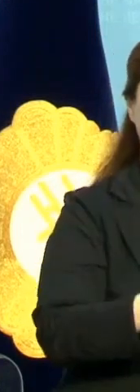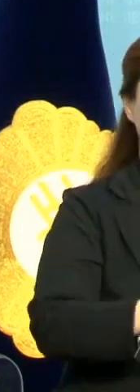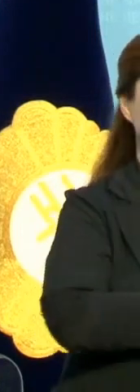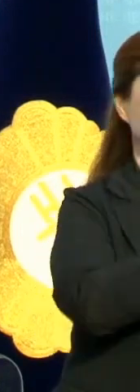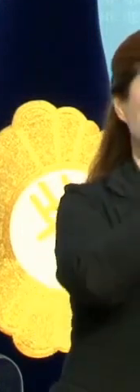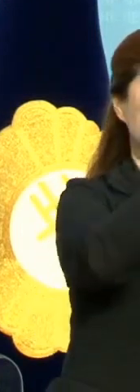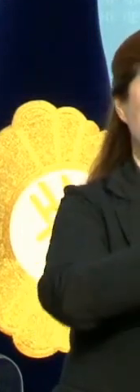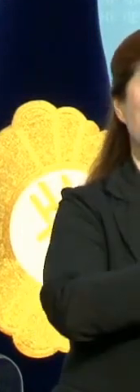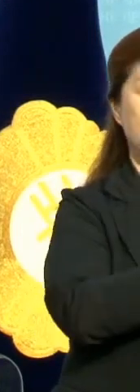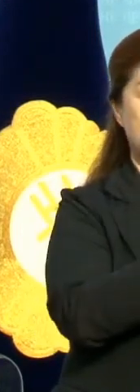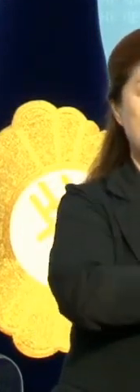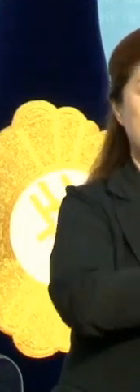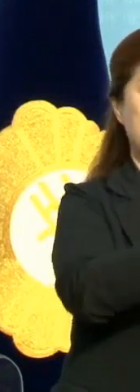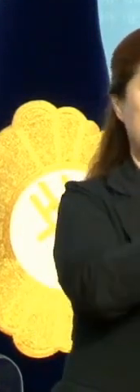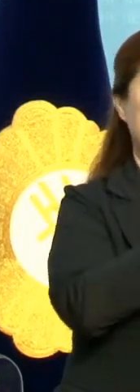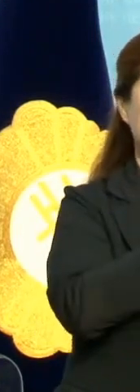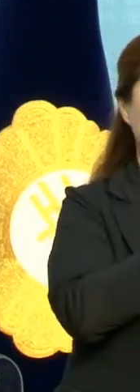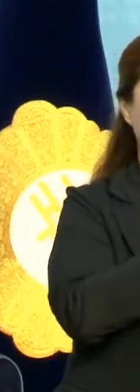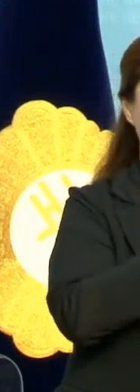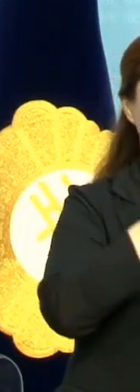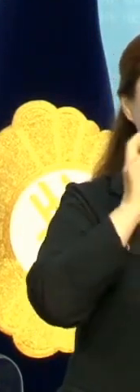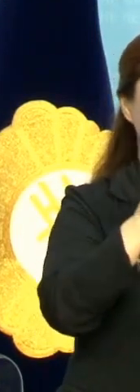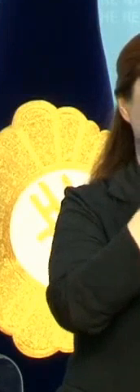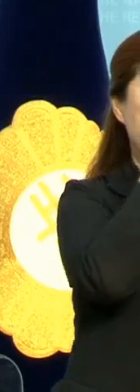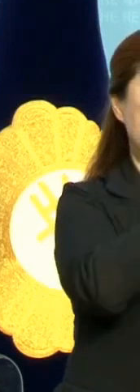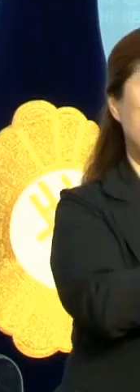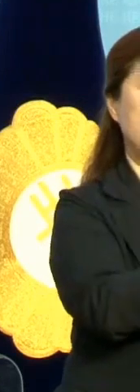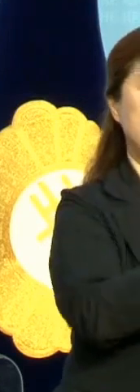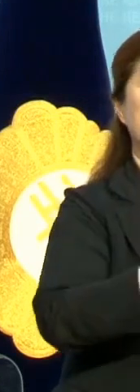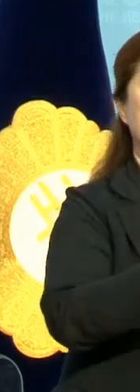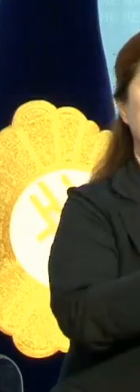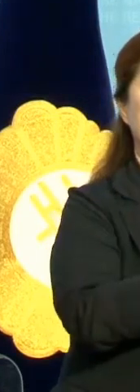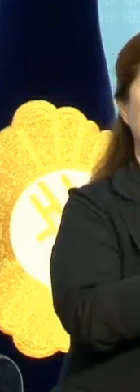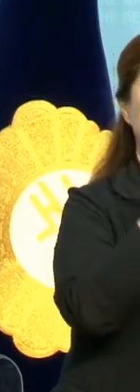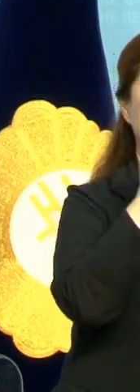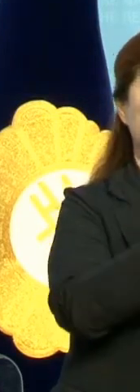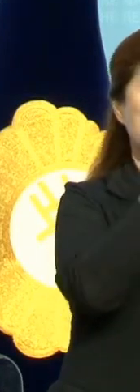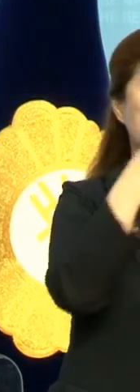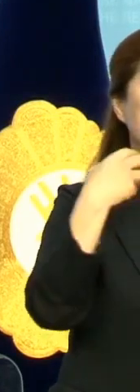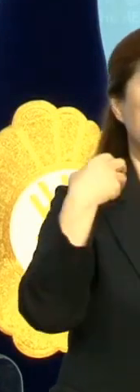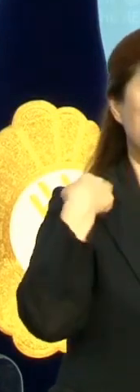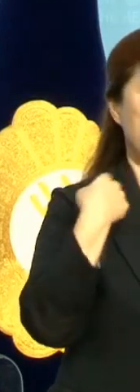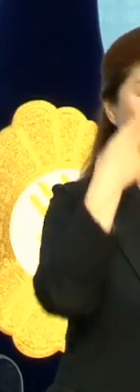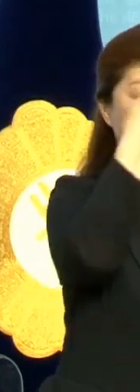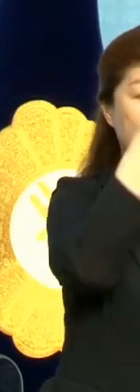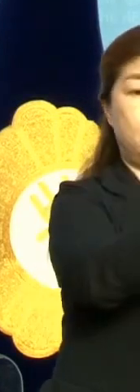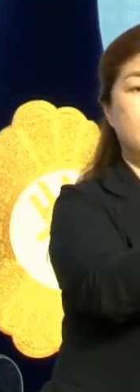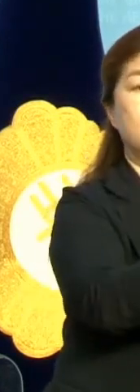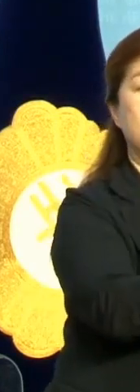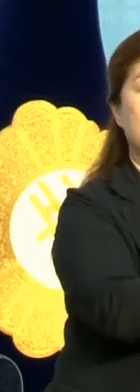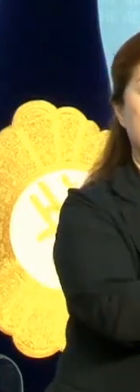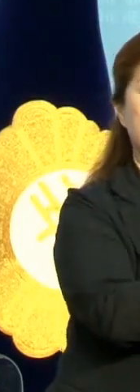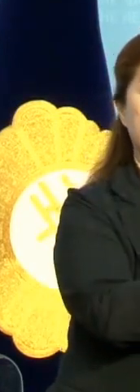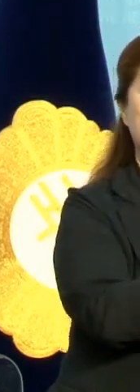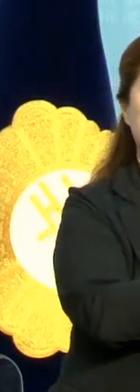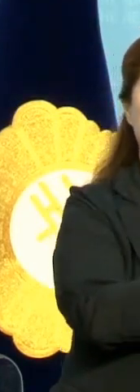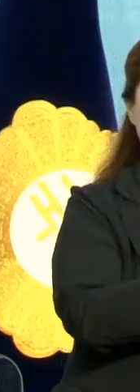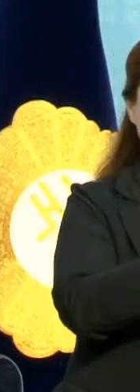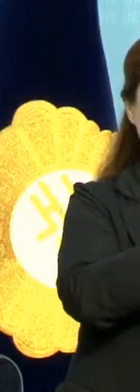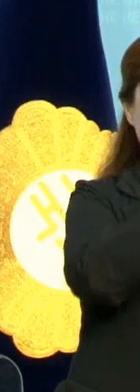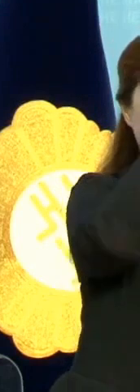시장경제질서 확립과 기업의 보호를 위해 존재하는 정부의 감시감독기구가 제 기능을